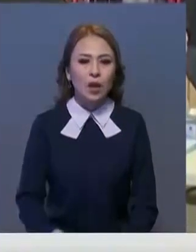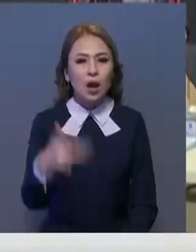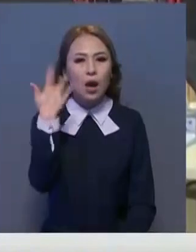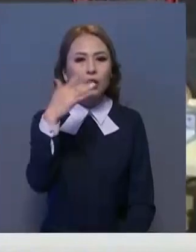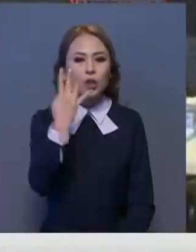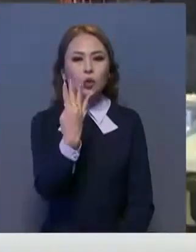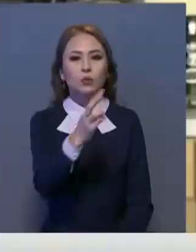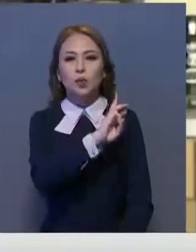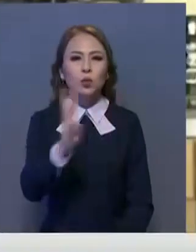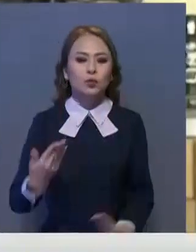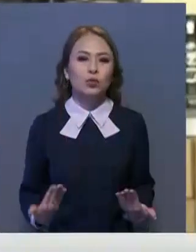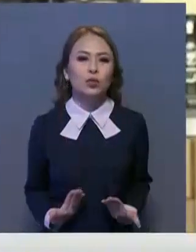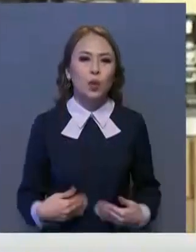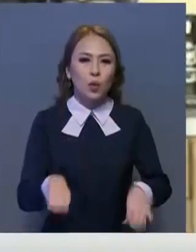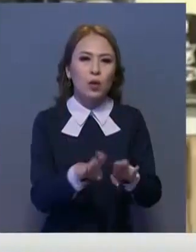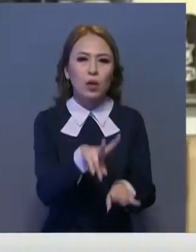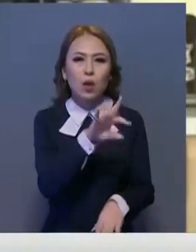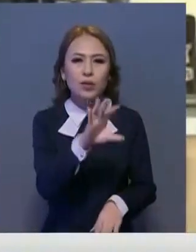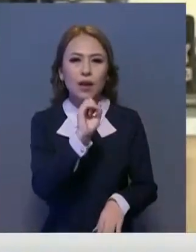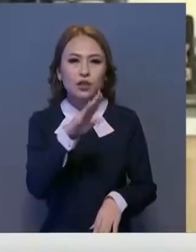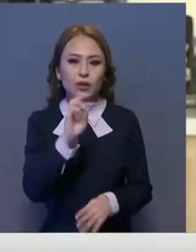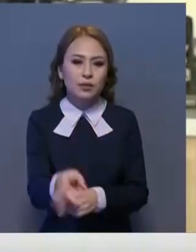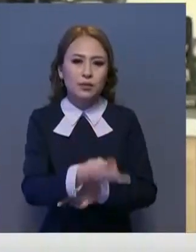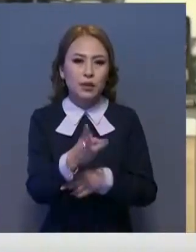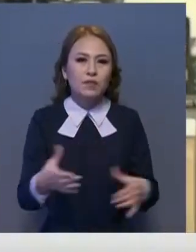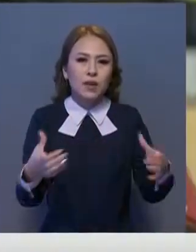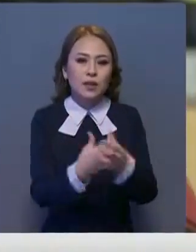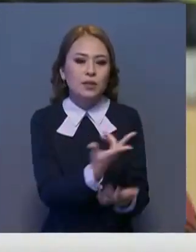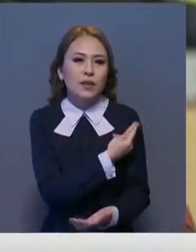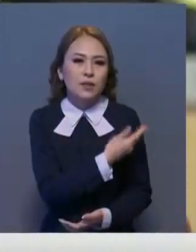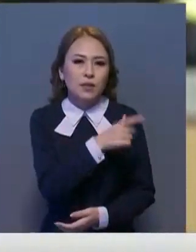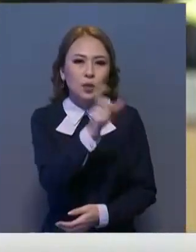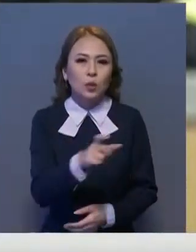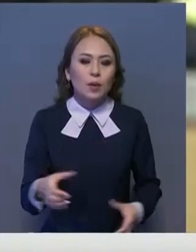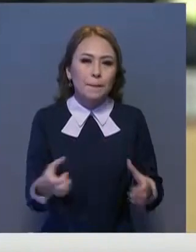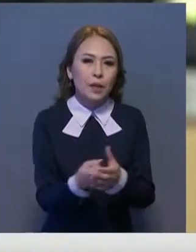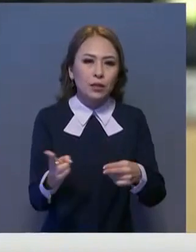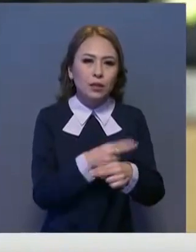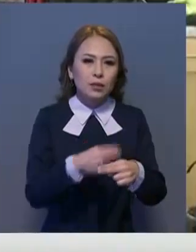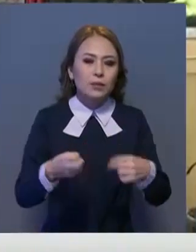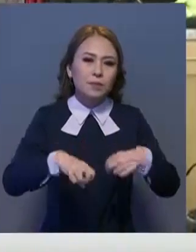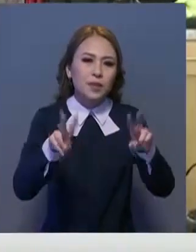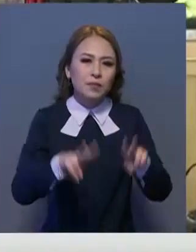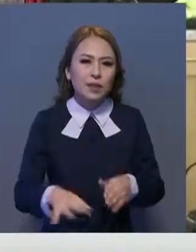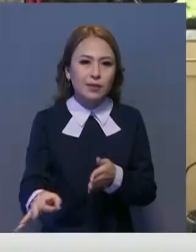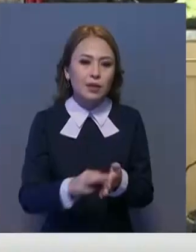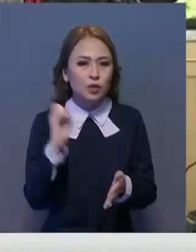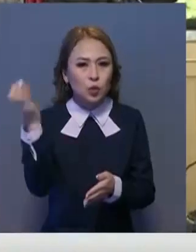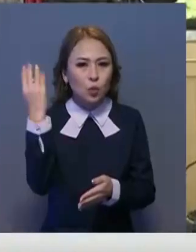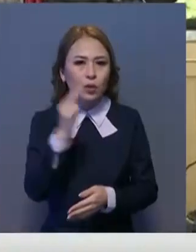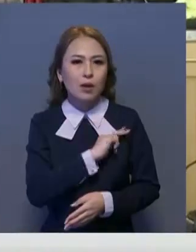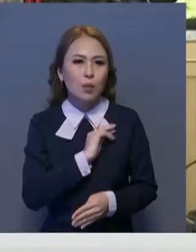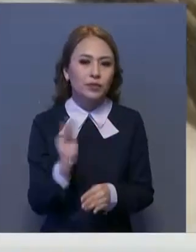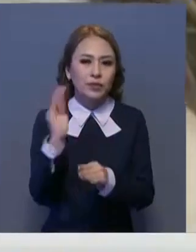АКШ-тың 4 миллиондай тұрғыны бар Лос-Анджелесте өрт сөндірушілер вакцина салдырды. Тілсі жаумен күресуге тиіс кейбір мамандар жедел жәрдем жұмысын